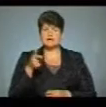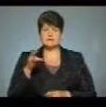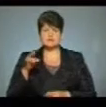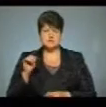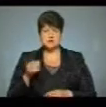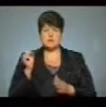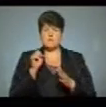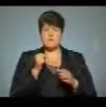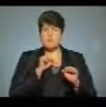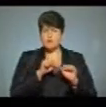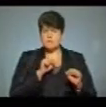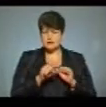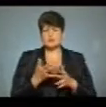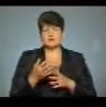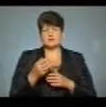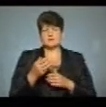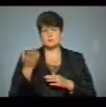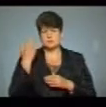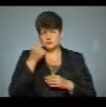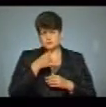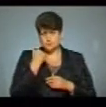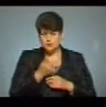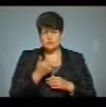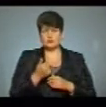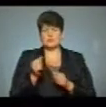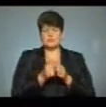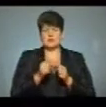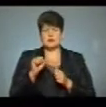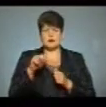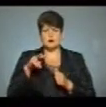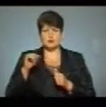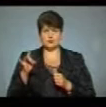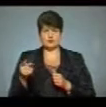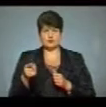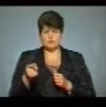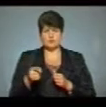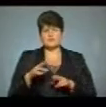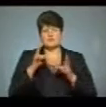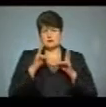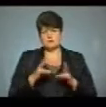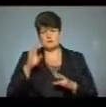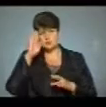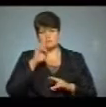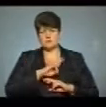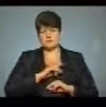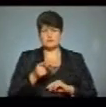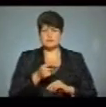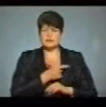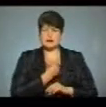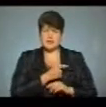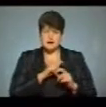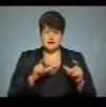побили торік в ніч на 30 червня біля нічного клубу «Алюр» в Тернополі. Від отриманих травм хлопець помер в лікарні. Поліція затримала